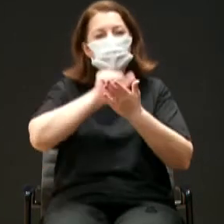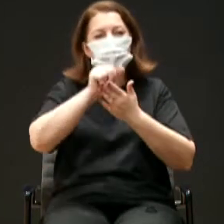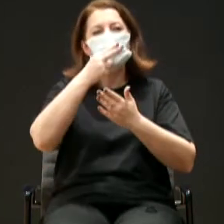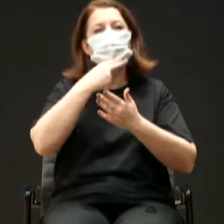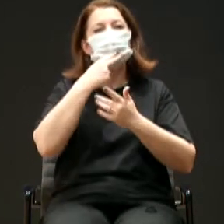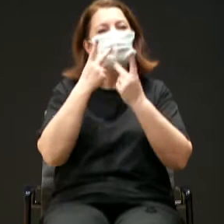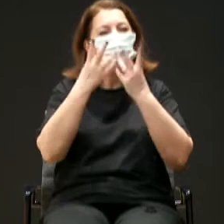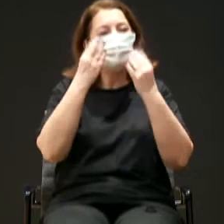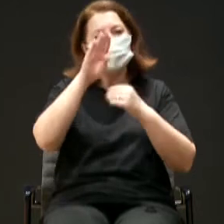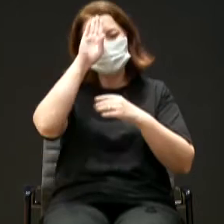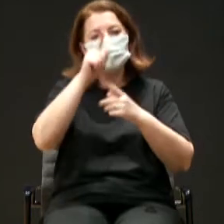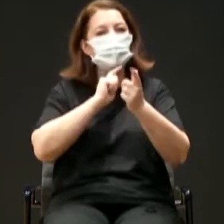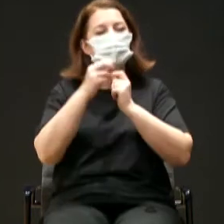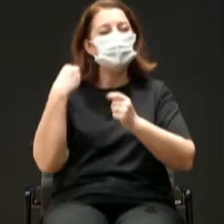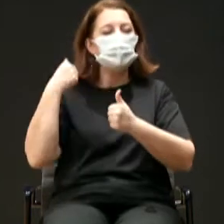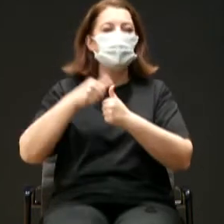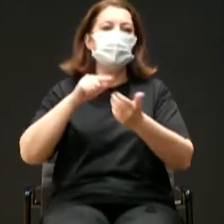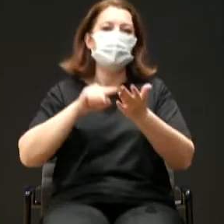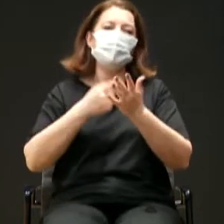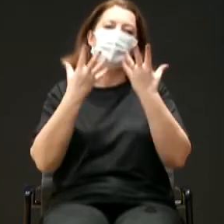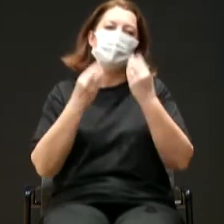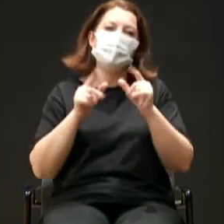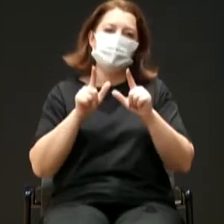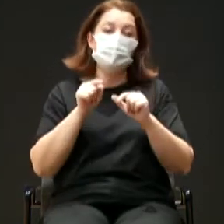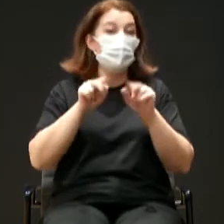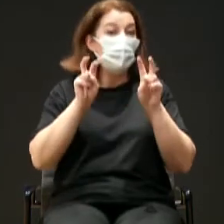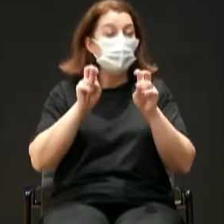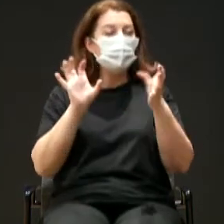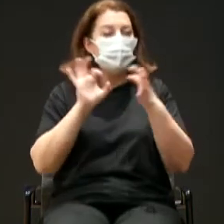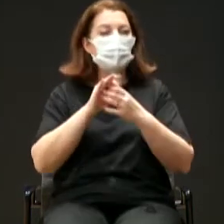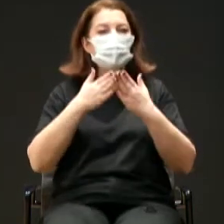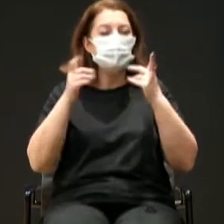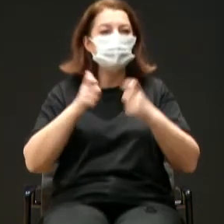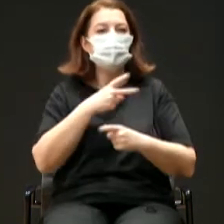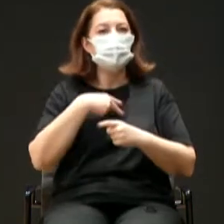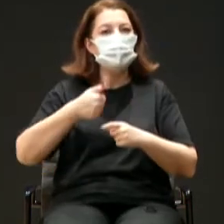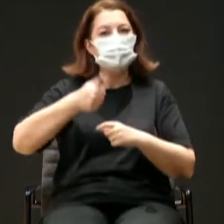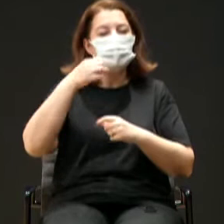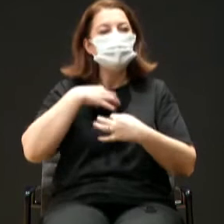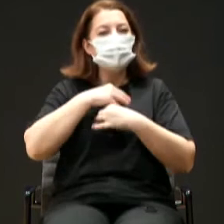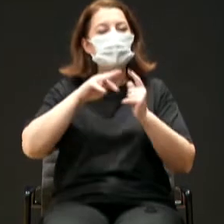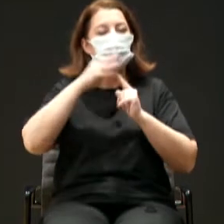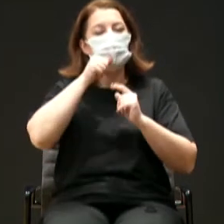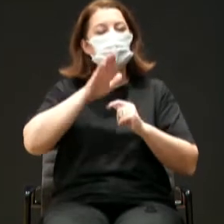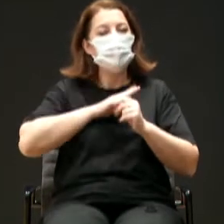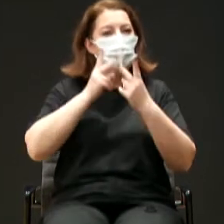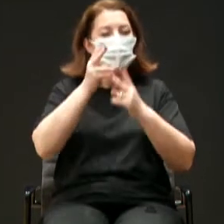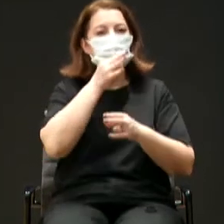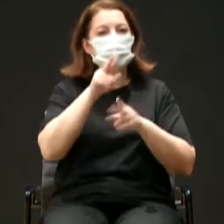İstanbul Sözleşmesi yeniden imzalanmalıdır. Konuyla ilgili Büyükşehir Belediye Başkanımız Sayın Ekrem İmamoğlu'nun ifade ettiği gibi,